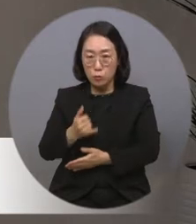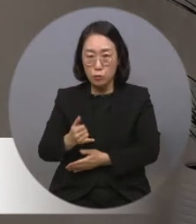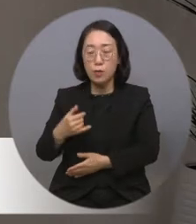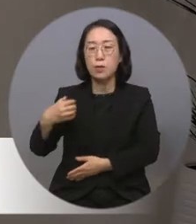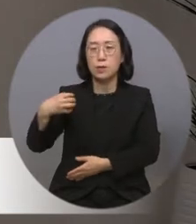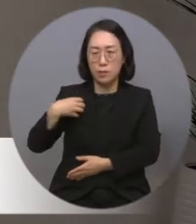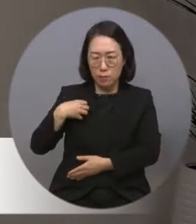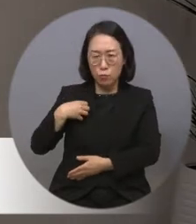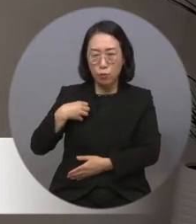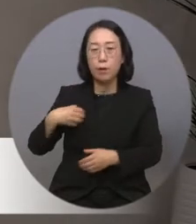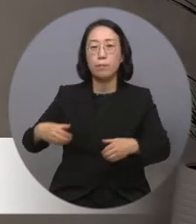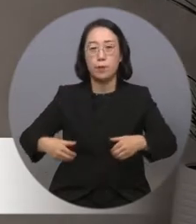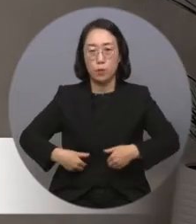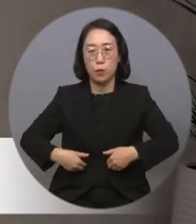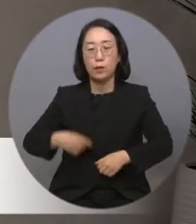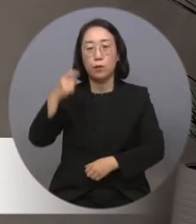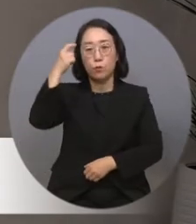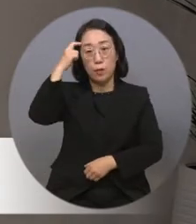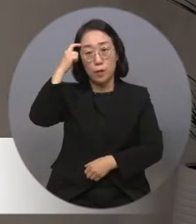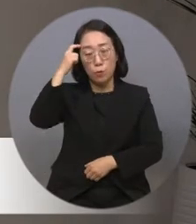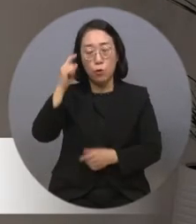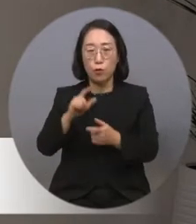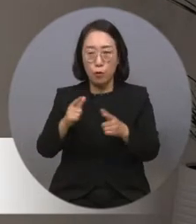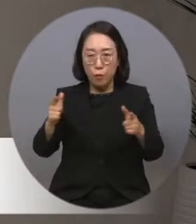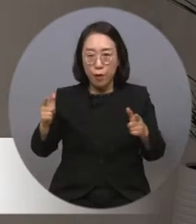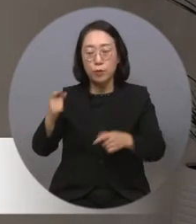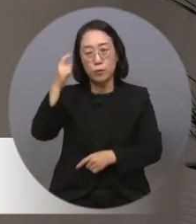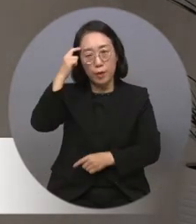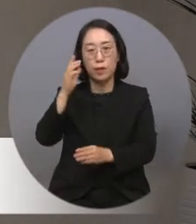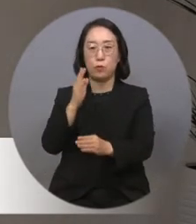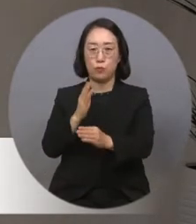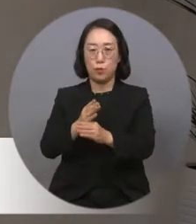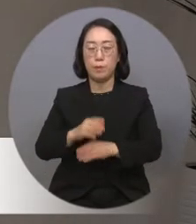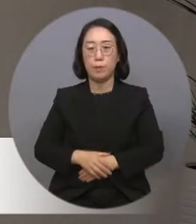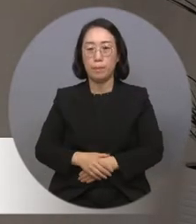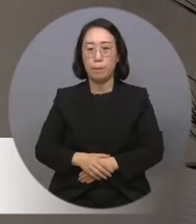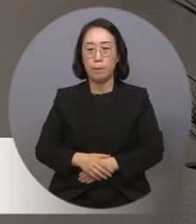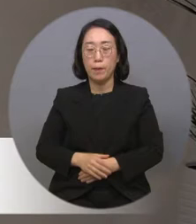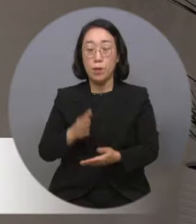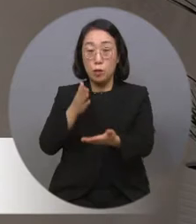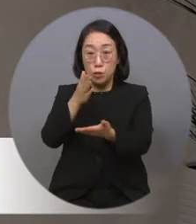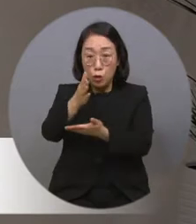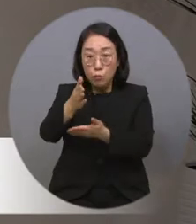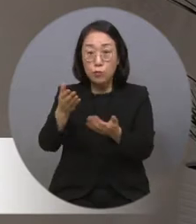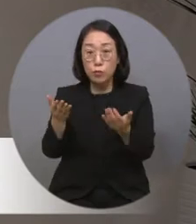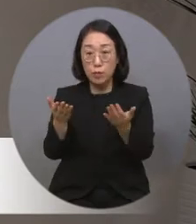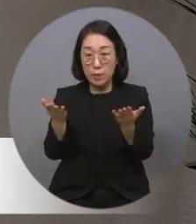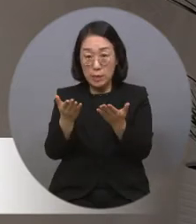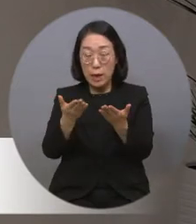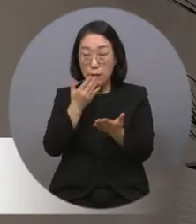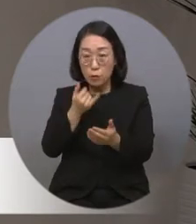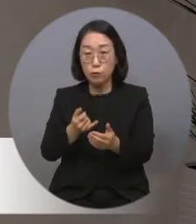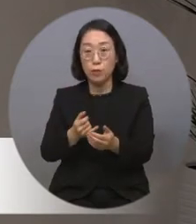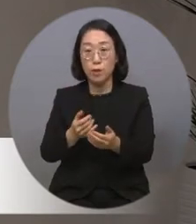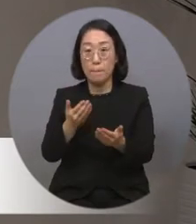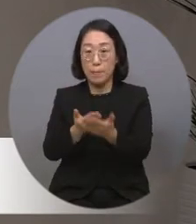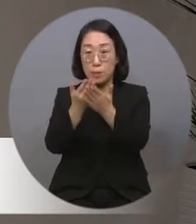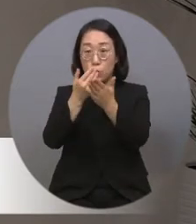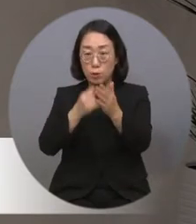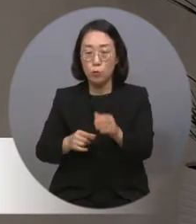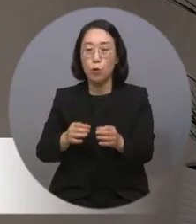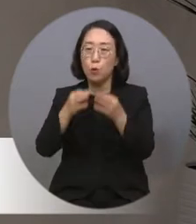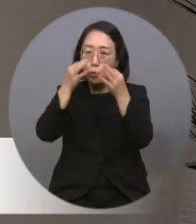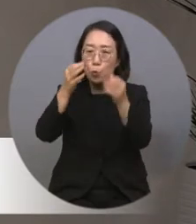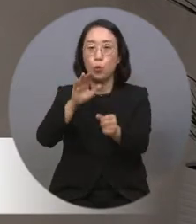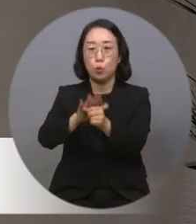직무가 필요하다라고 생각을 하고 여러 가지로 고민을 하고 있습니다. 또 전문적인 분야로 성장할 수 있도록 많은 노력이